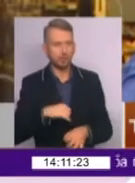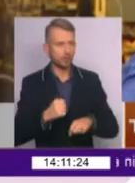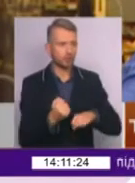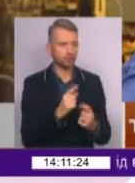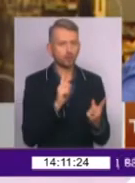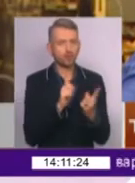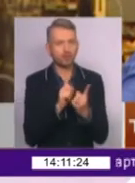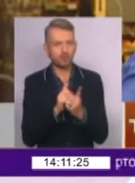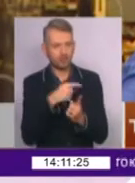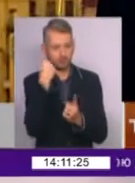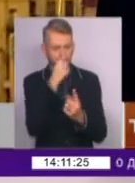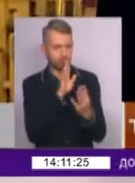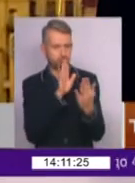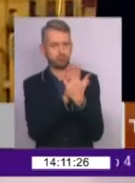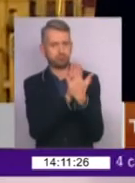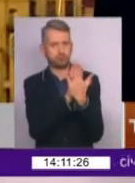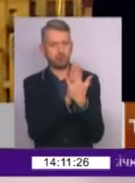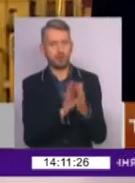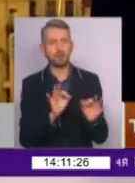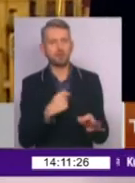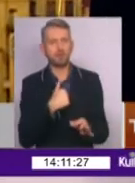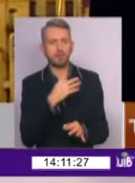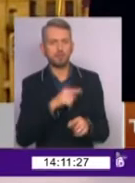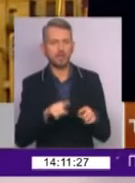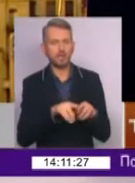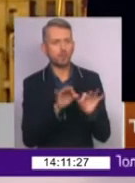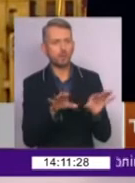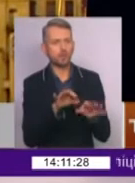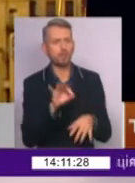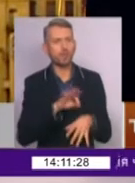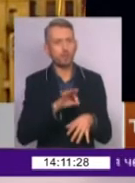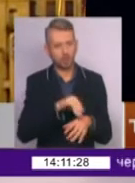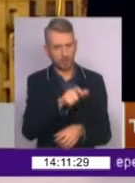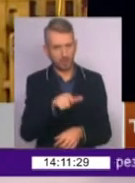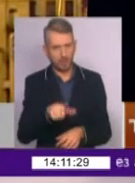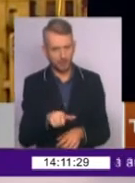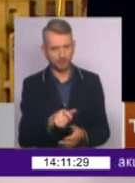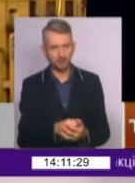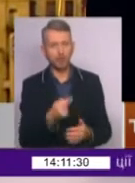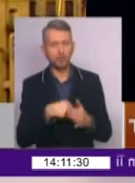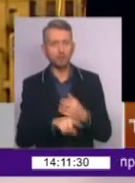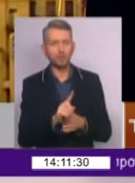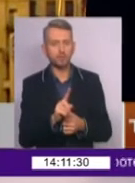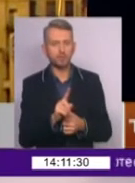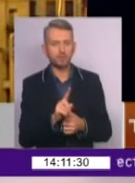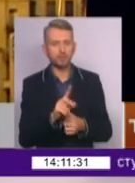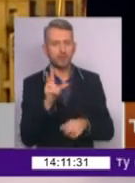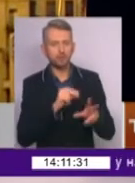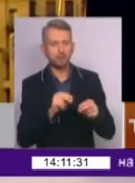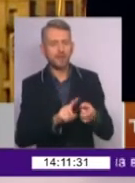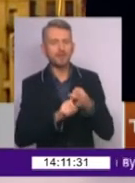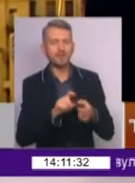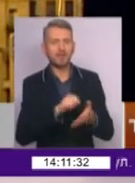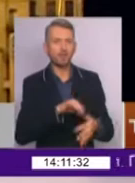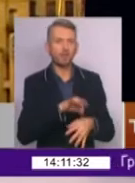зустрічатися обличчя в обличчя. Хоча я б скоріше прокоментувала про хворих людей. оскільки все-таки шанс заразитися від